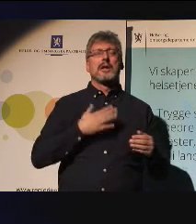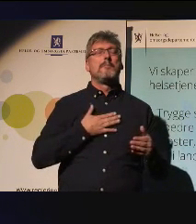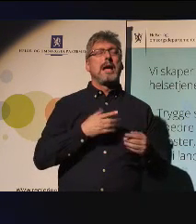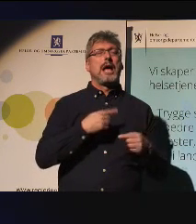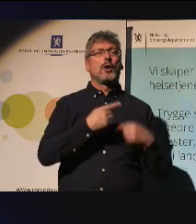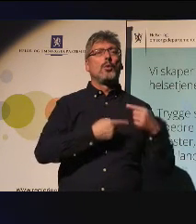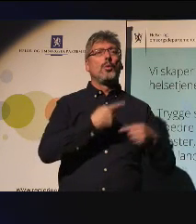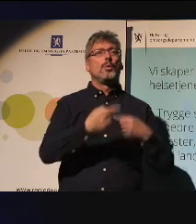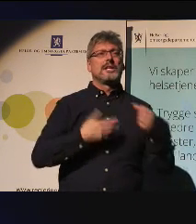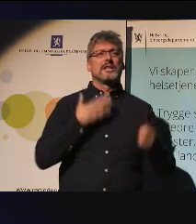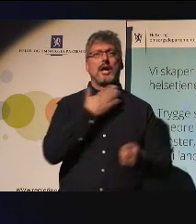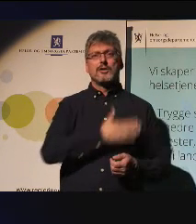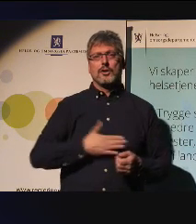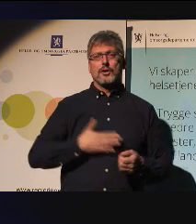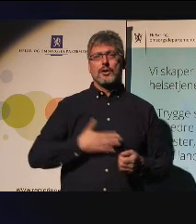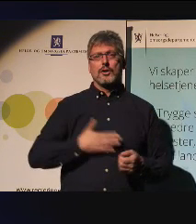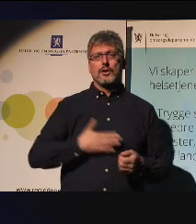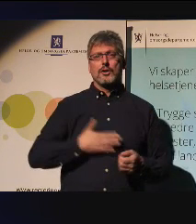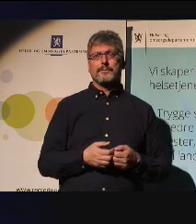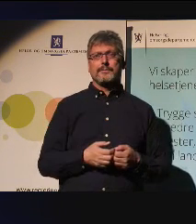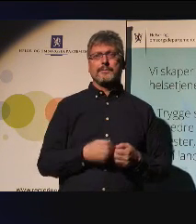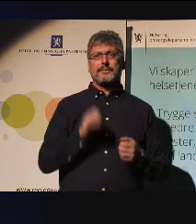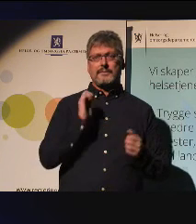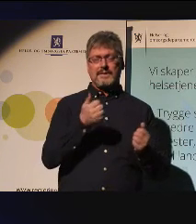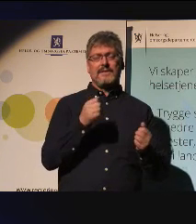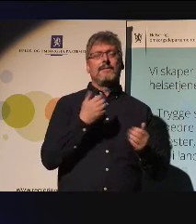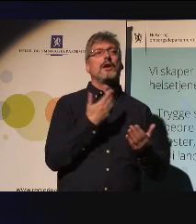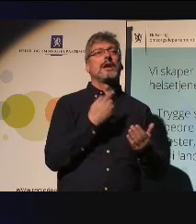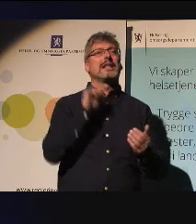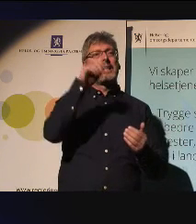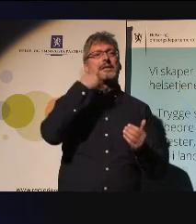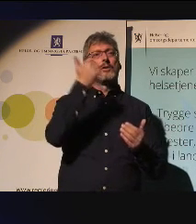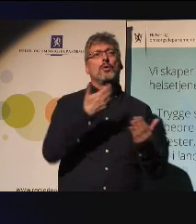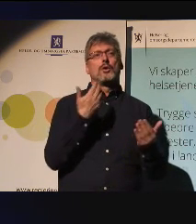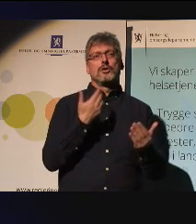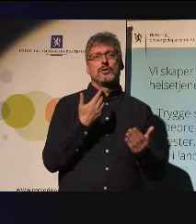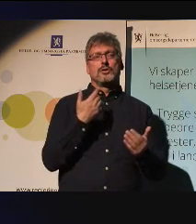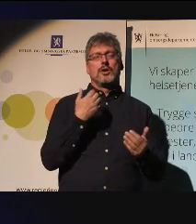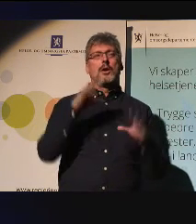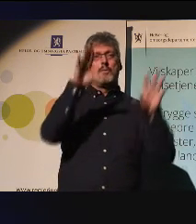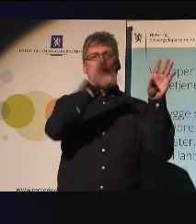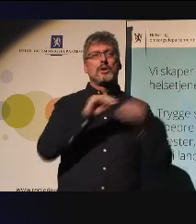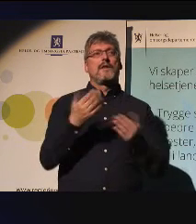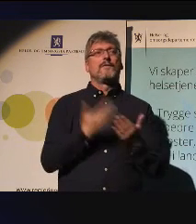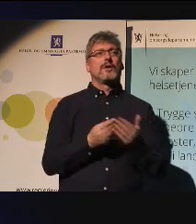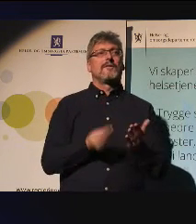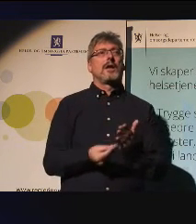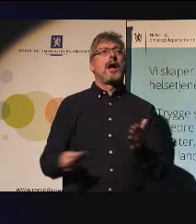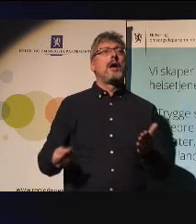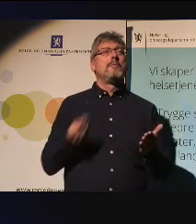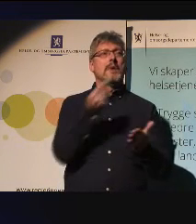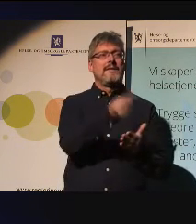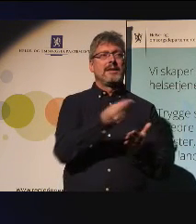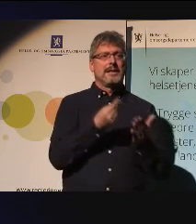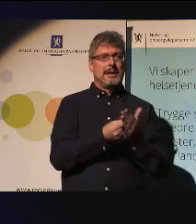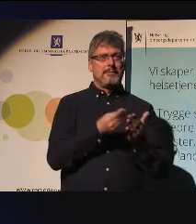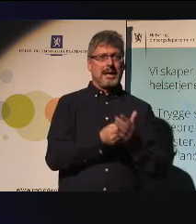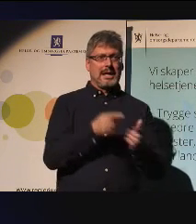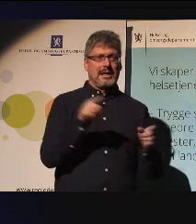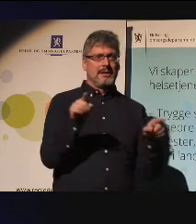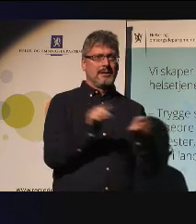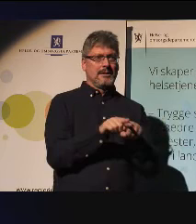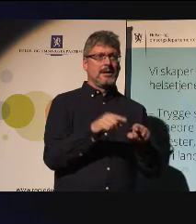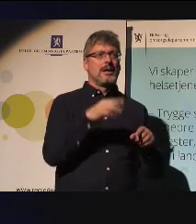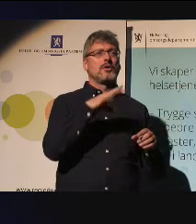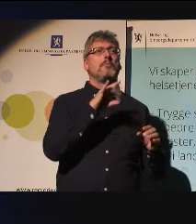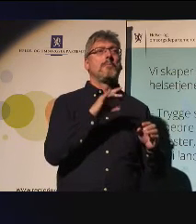sykdommer. Så i forslag til neste års budsjett så foreslår vi da å bevilge penger til å etablere Parkinson-nett